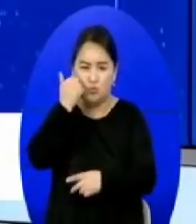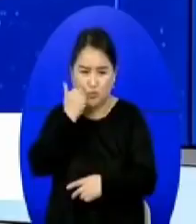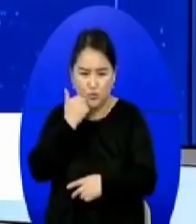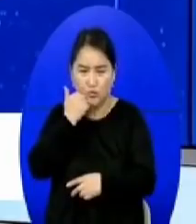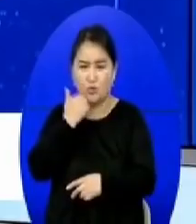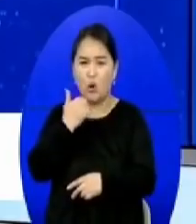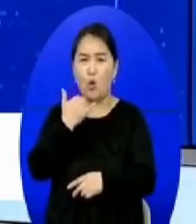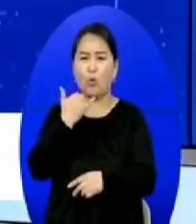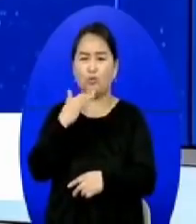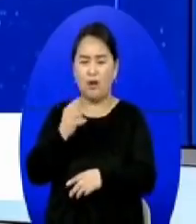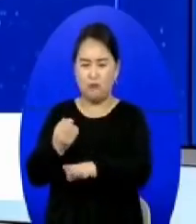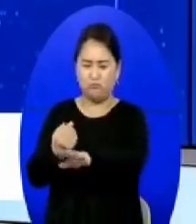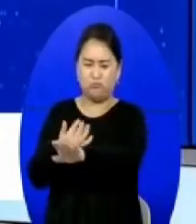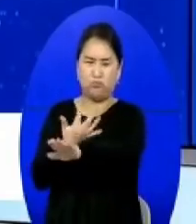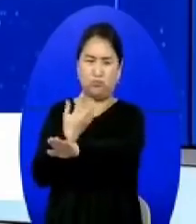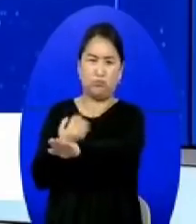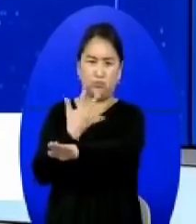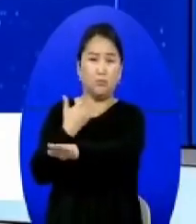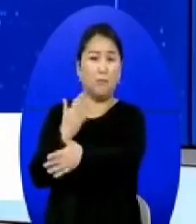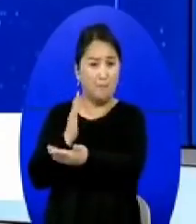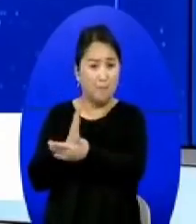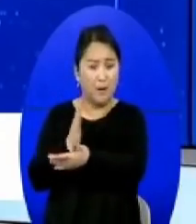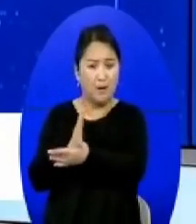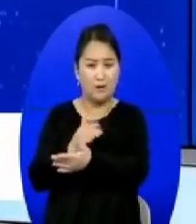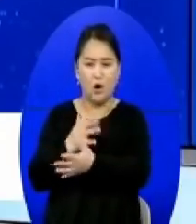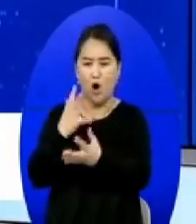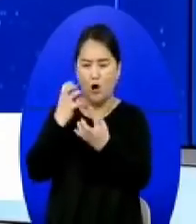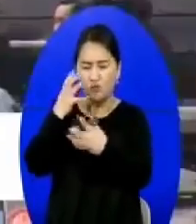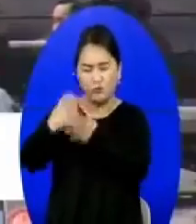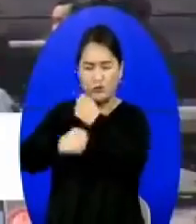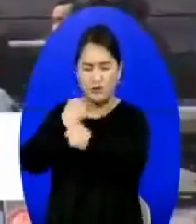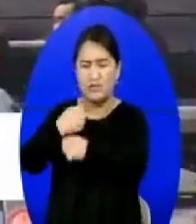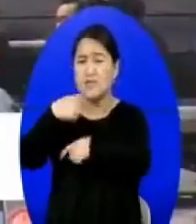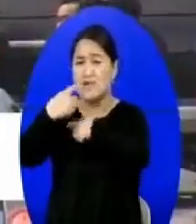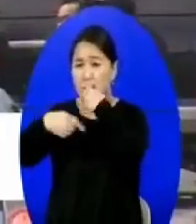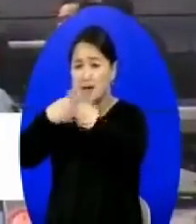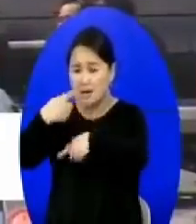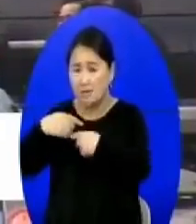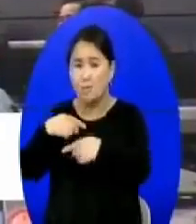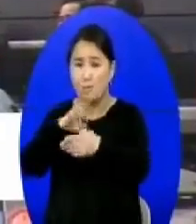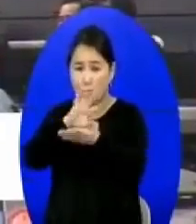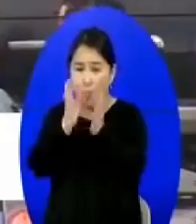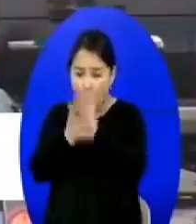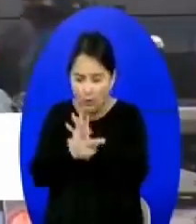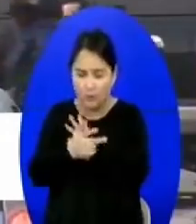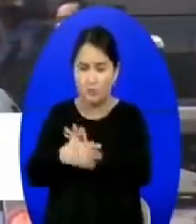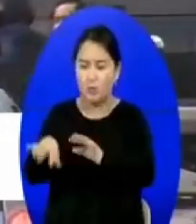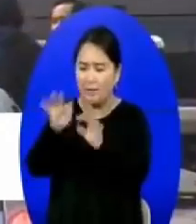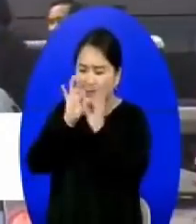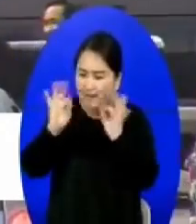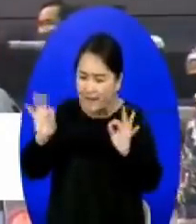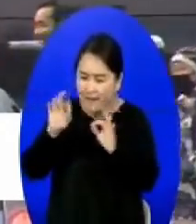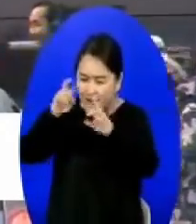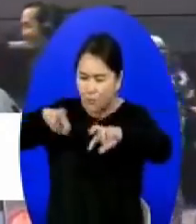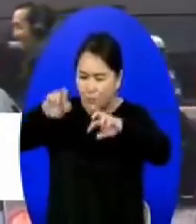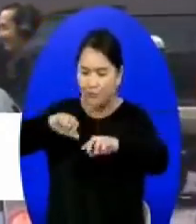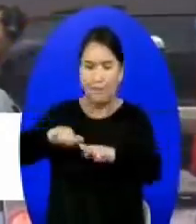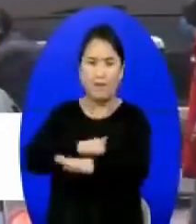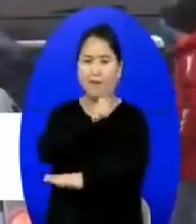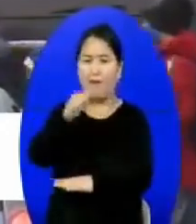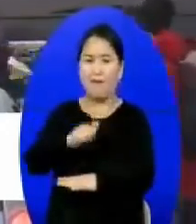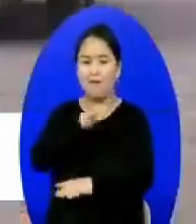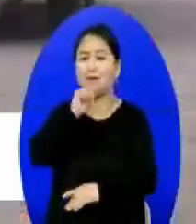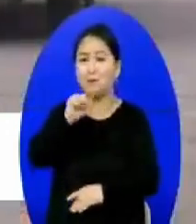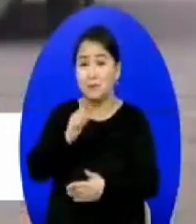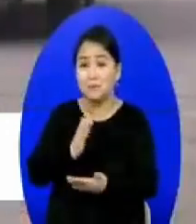хий ялгаруулж байгаа гэдгийн судалгааг ус олон жилээс бол ярьж байгаа гэсэн хэдий ч тодорхой одоо наривчсан судалгаа бол хангалтгүй байдгаа гэдэг мэдээлэлтийг